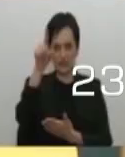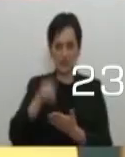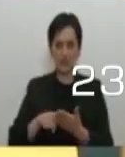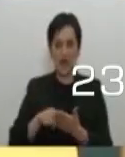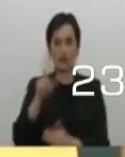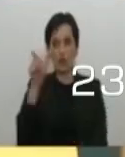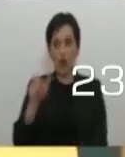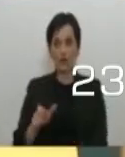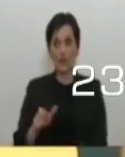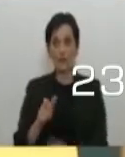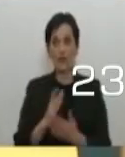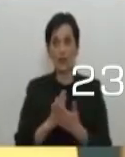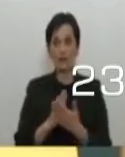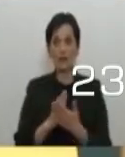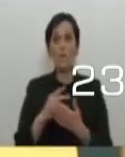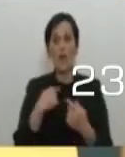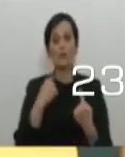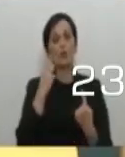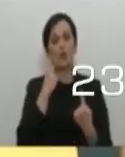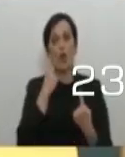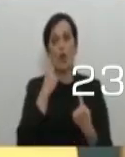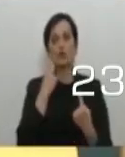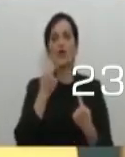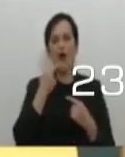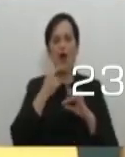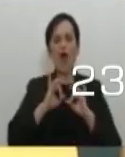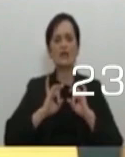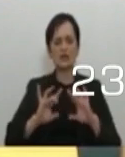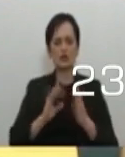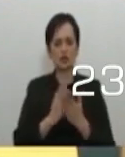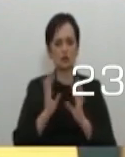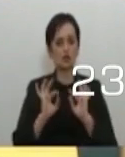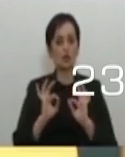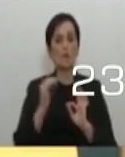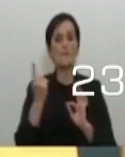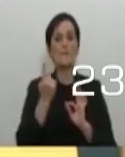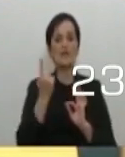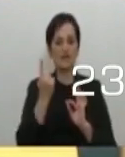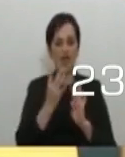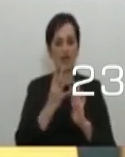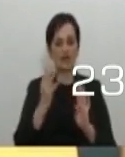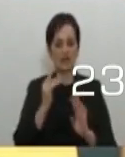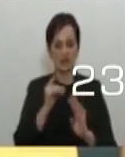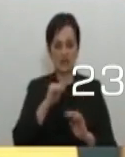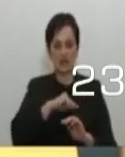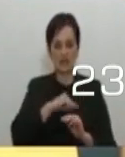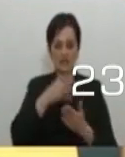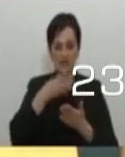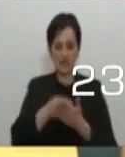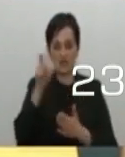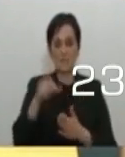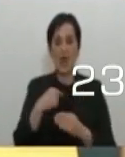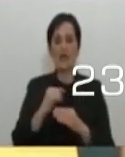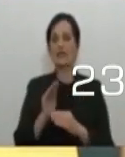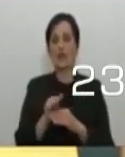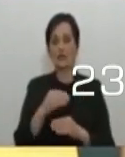adamiania, esme mgoni, așa nici nu vias sored tirveli ridis trisebe. Da am ascu da omate, tîm asta trom,